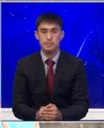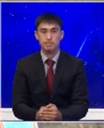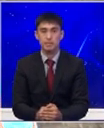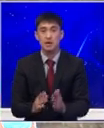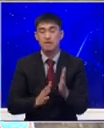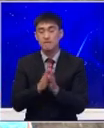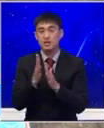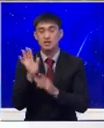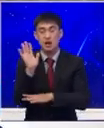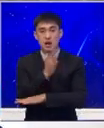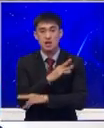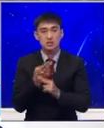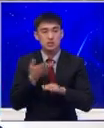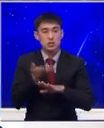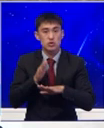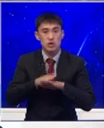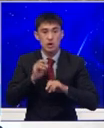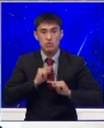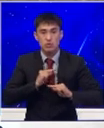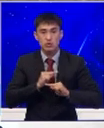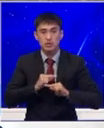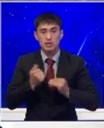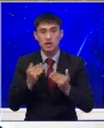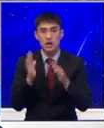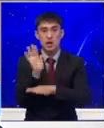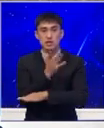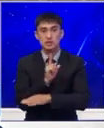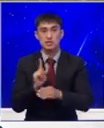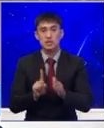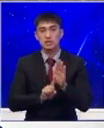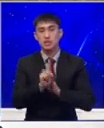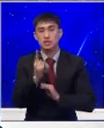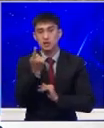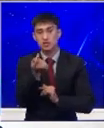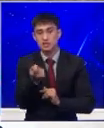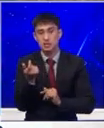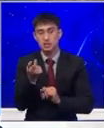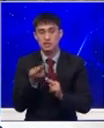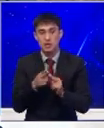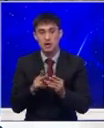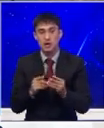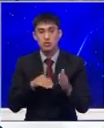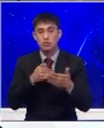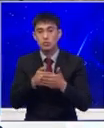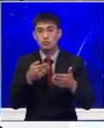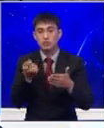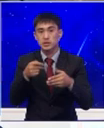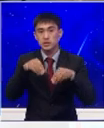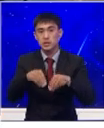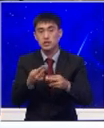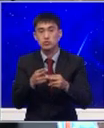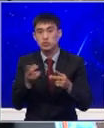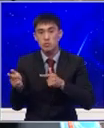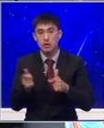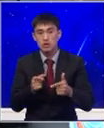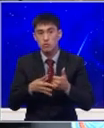вырастить Лес очень тяжелая работа лес начинается с одного семени Однако перед тем как посадить это семя нужно